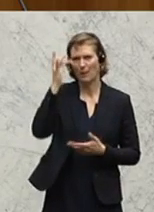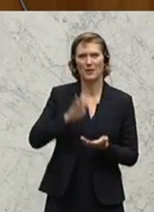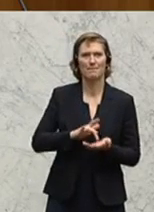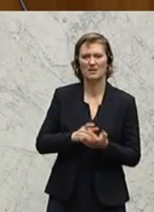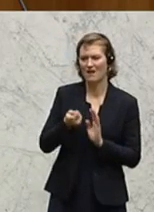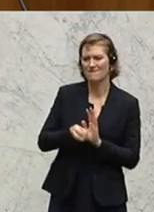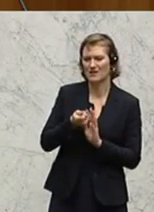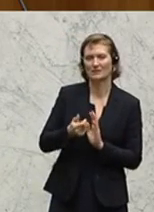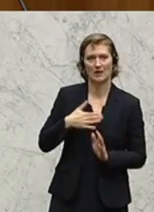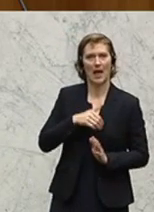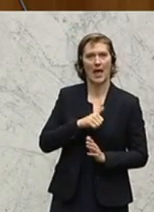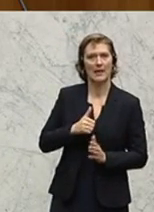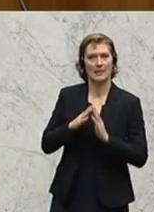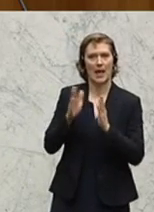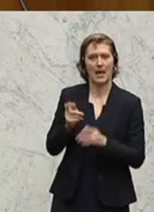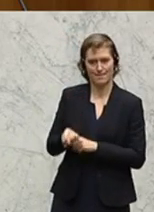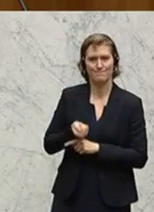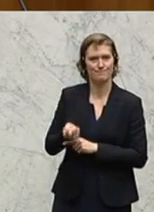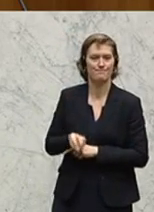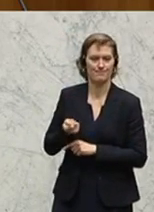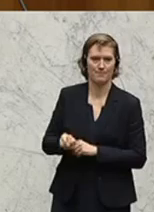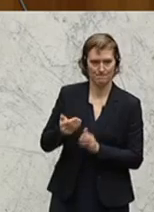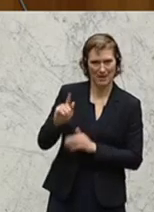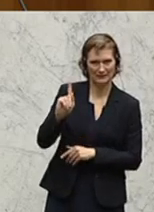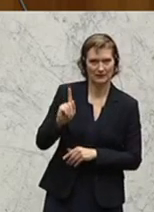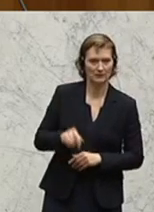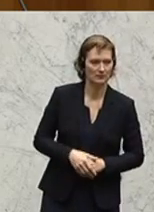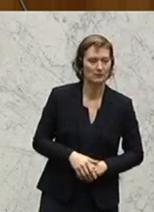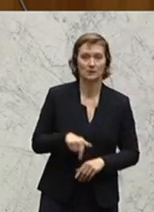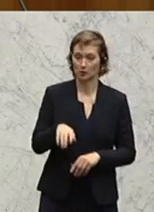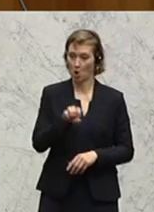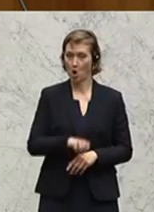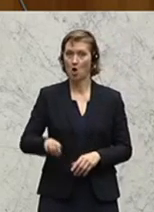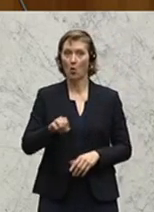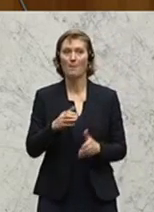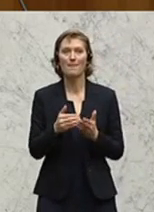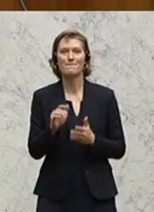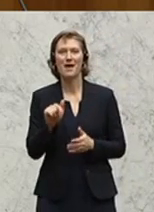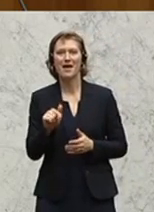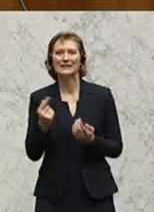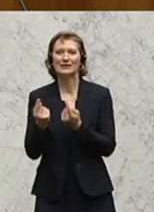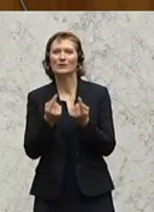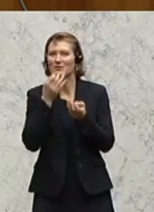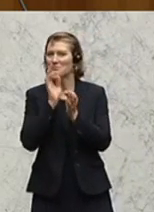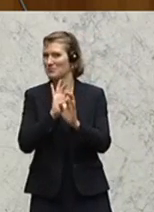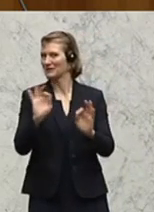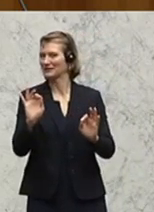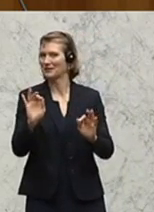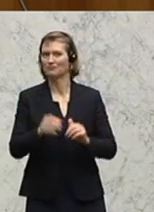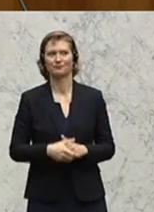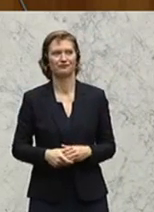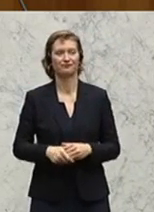Fremdmitteln finanzierte Eigenheim der Regelfall ist, haben wir in Europa eine wesentlich bessere